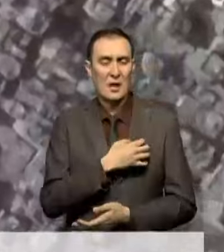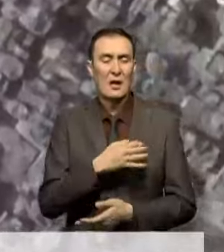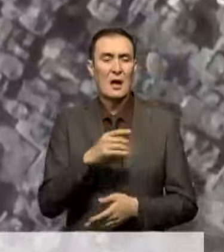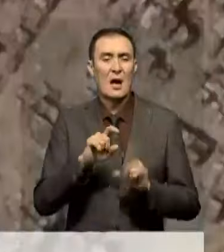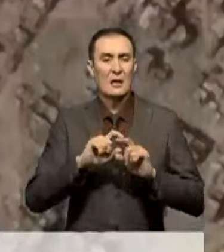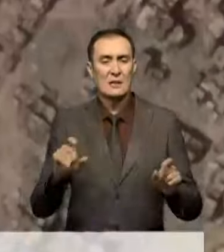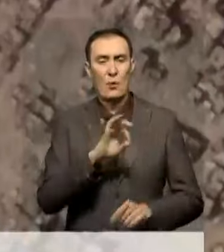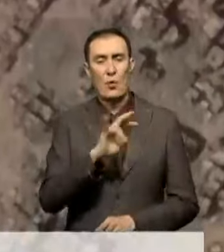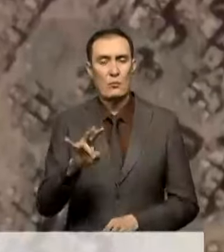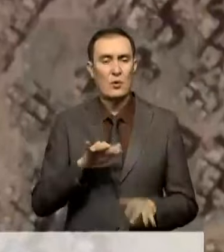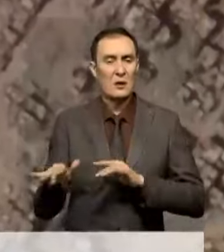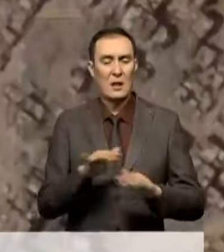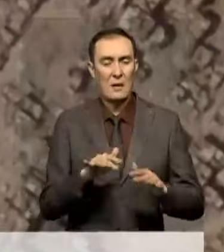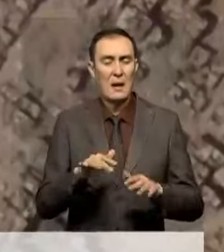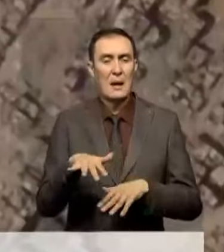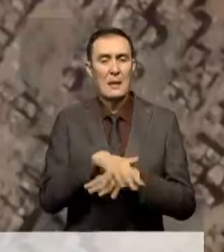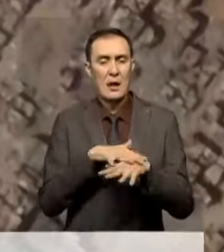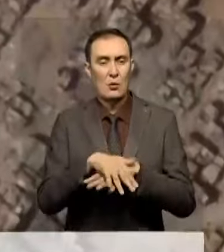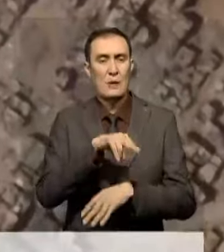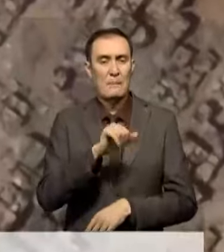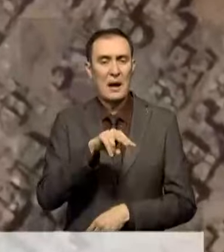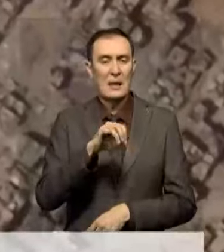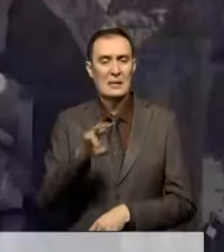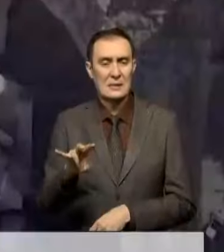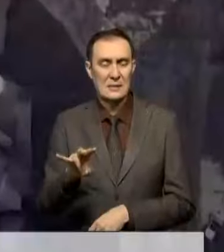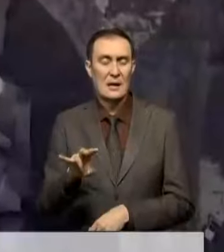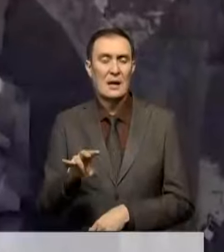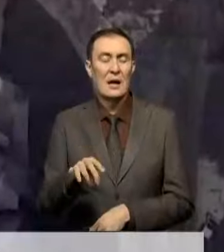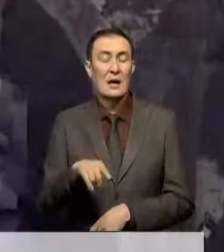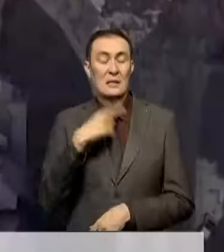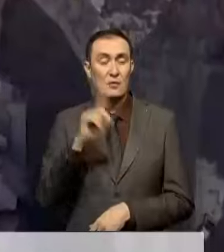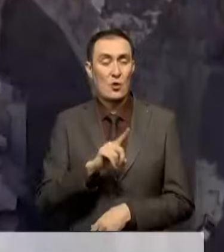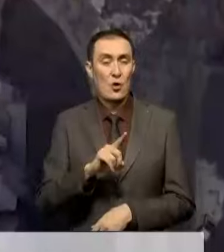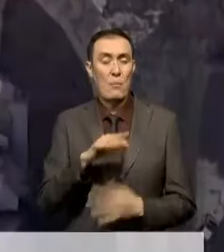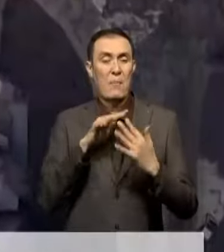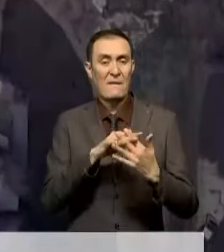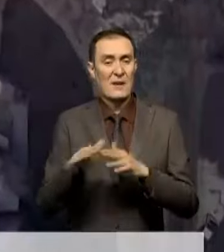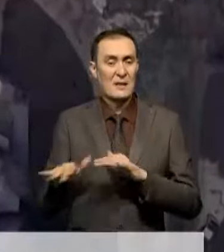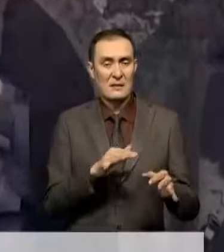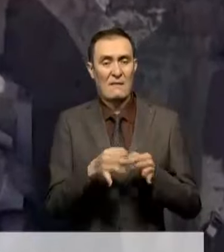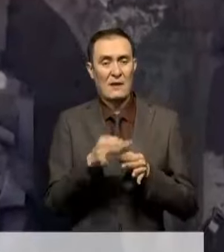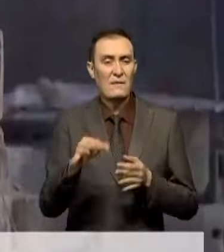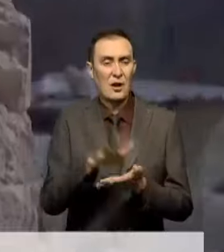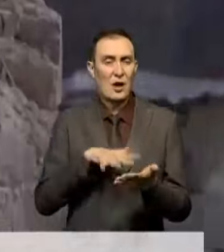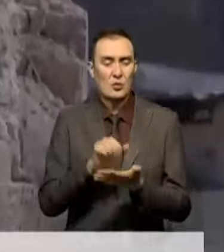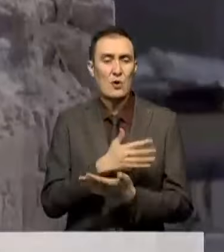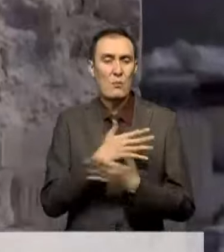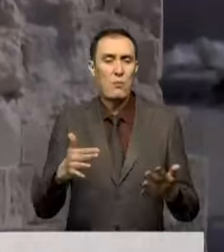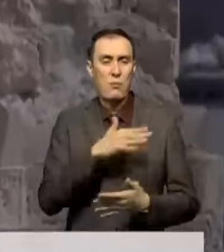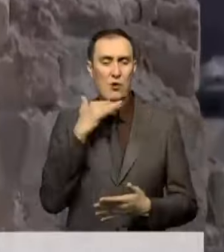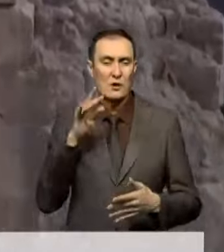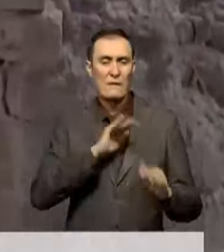Ближневосточного агентства ООН по делам палестинских беженцев Филипп Лазарини заявил, что боевые действия в анклаве разрушили большую